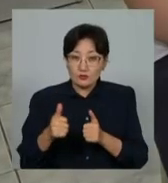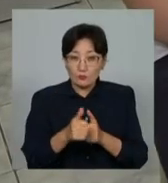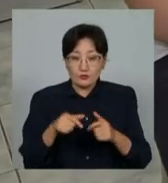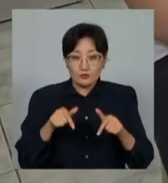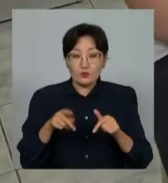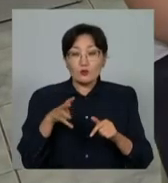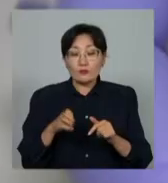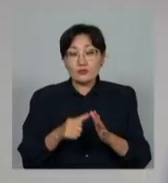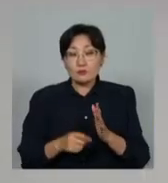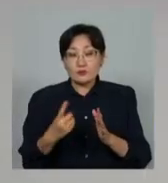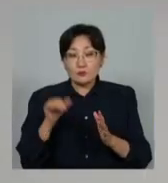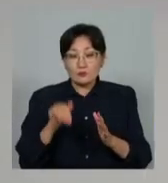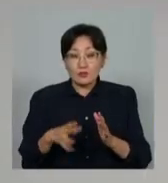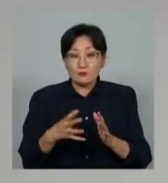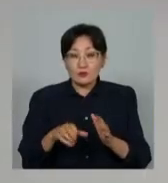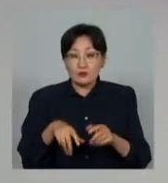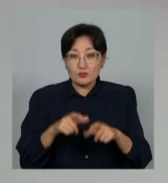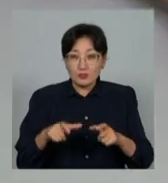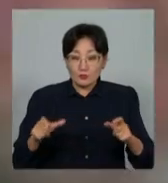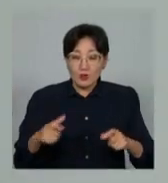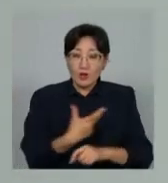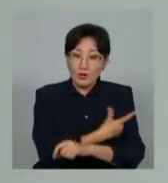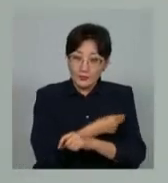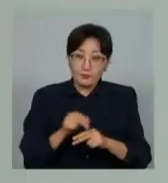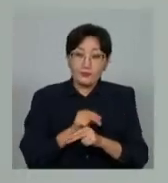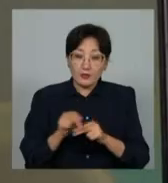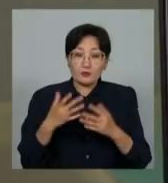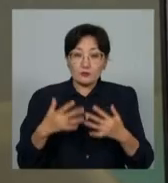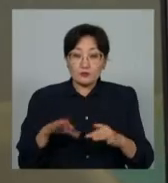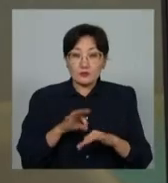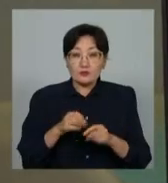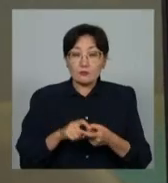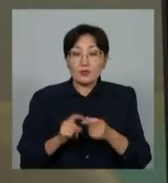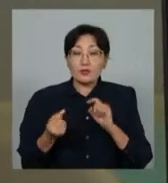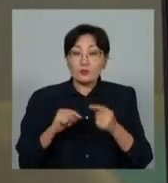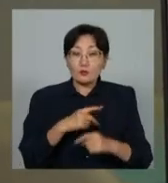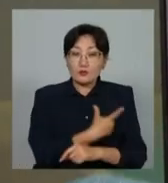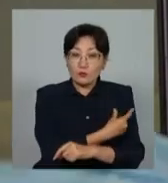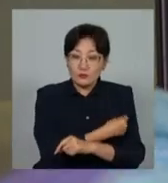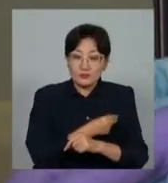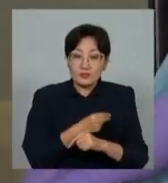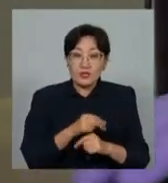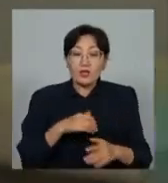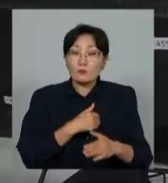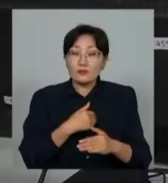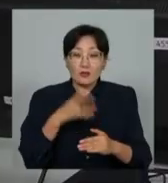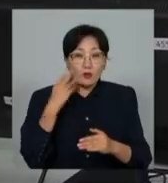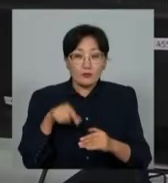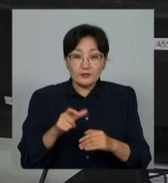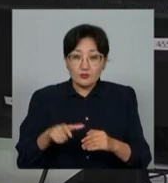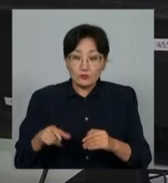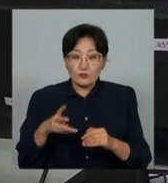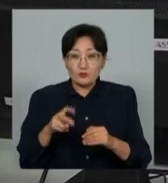Мұнда 461500-ден аса тұрғын екпе салдырыпты. Коронавирусқа қарсы иммунитет қалыптастыруға ниетті Алматылық